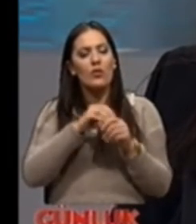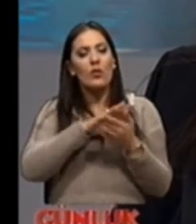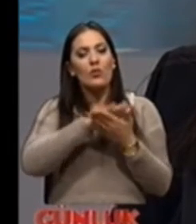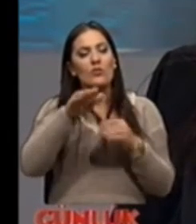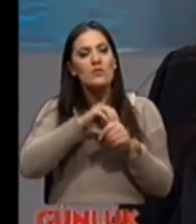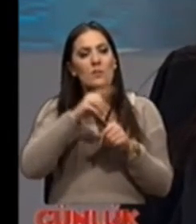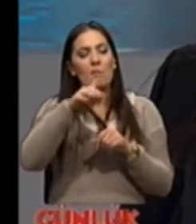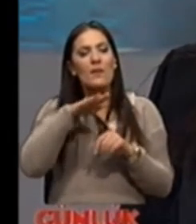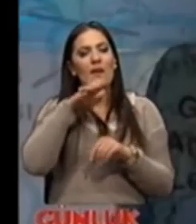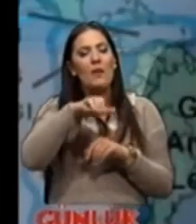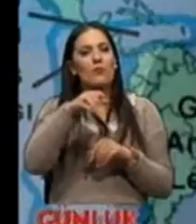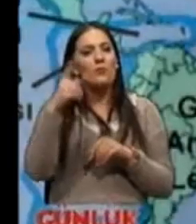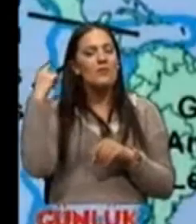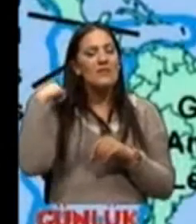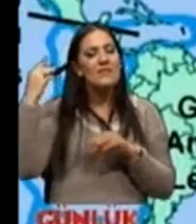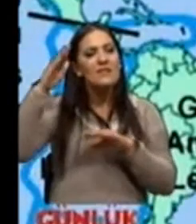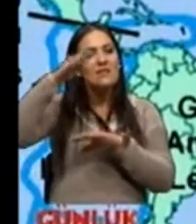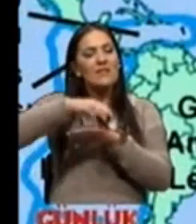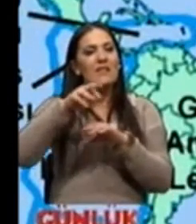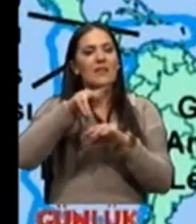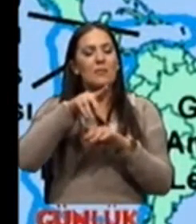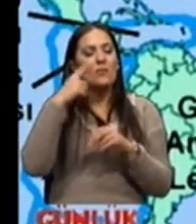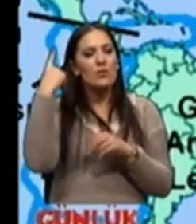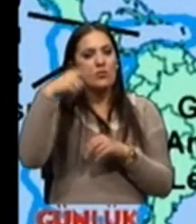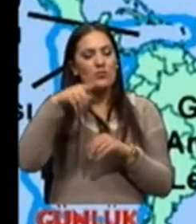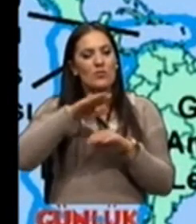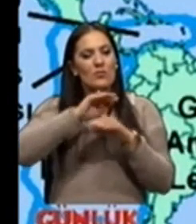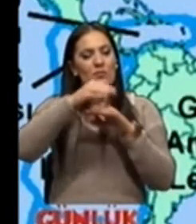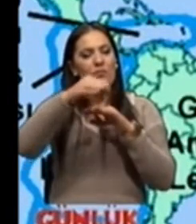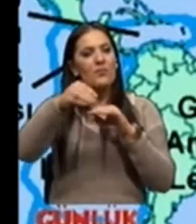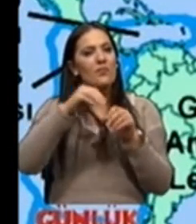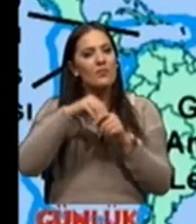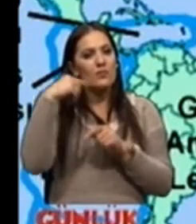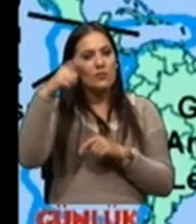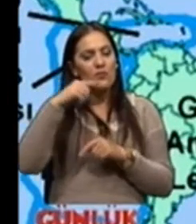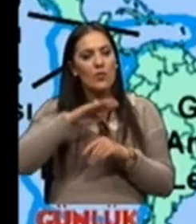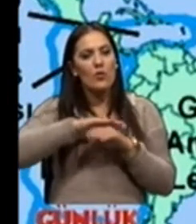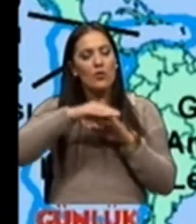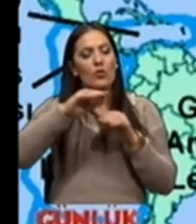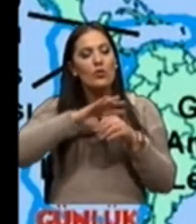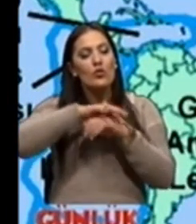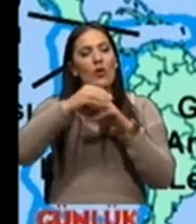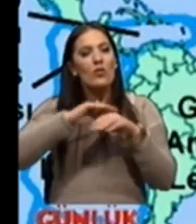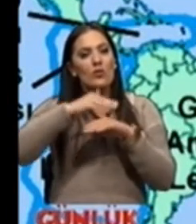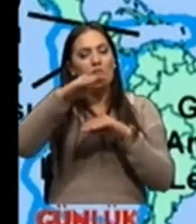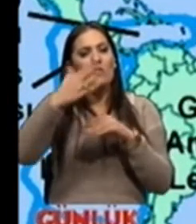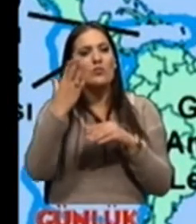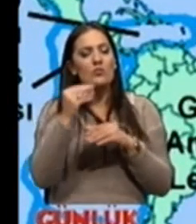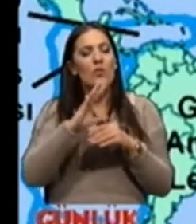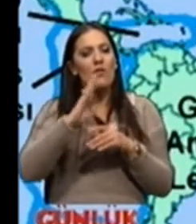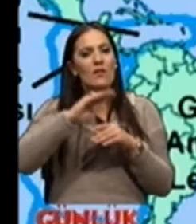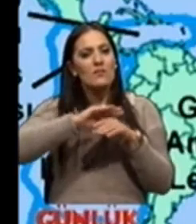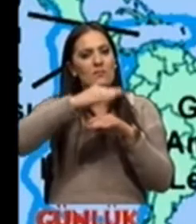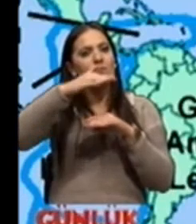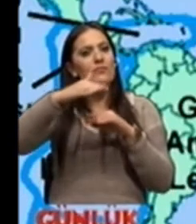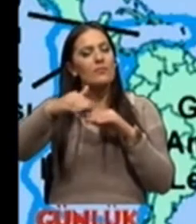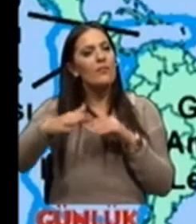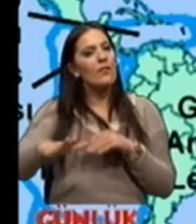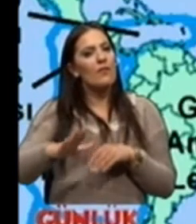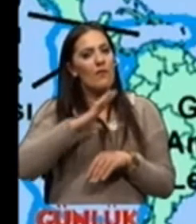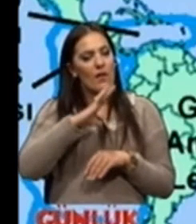bir kaplumbağanın sırtı gibi düşünün. Sırtındaki plakaları düşünün. Dünyanın yüzeyi de bu çok sayıda plakalardan meydana